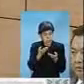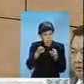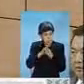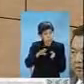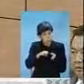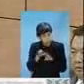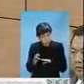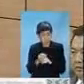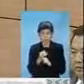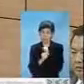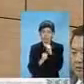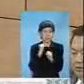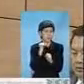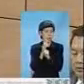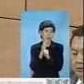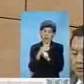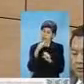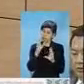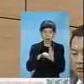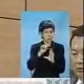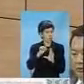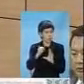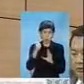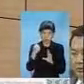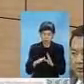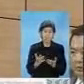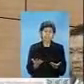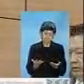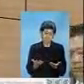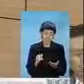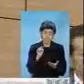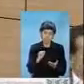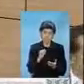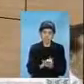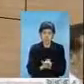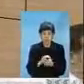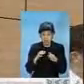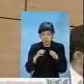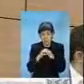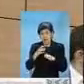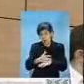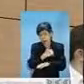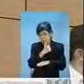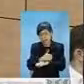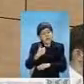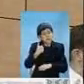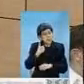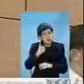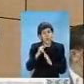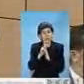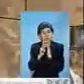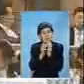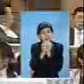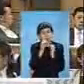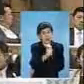การเมือง5ปีเรื่องนี้ก็มีที่มาครับก การยุบพรรคการเมืองเนี่ยมีในรัฐธรรมนูญ